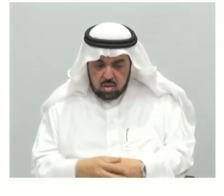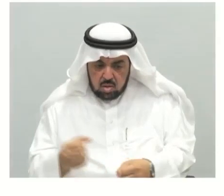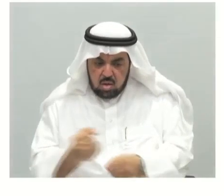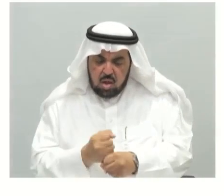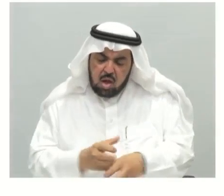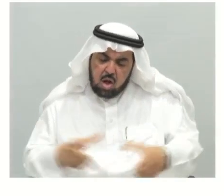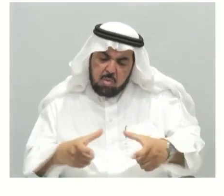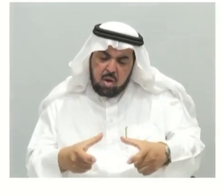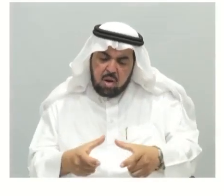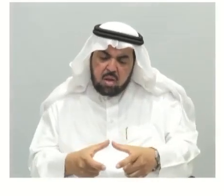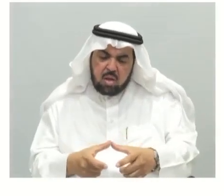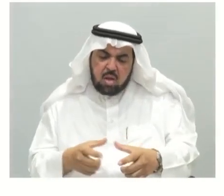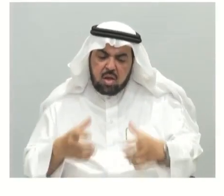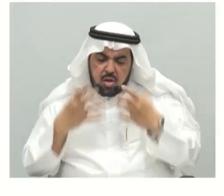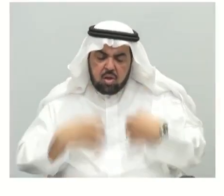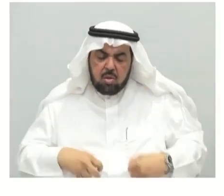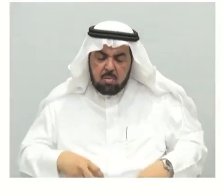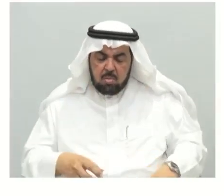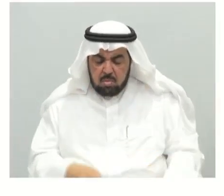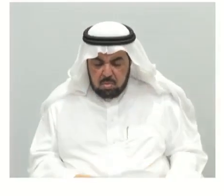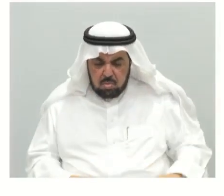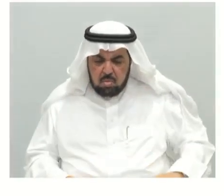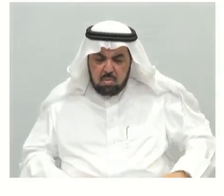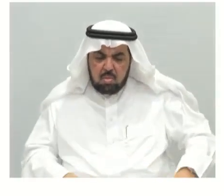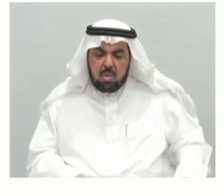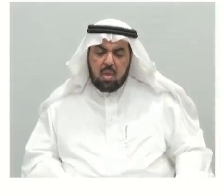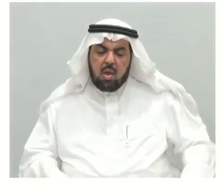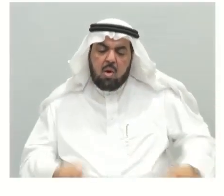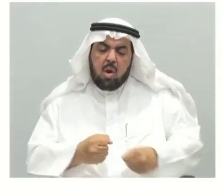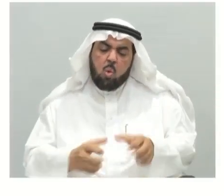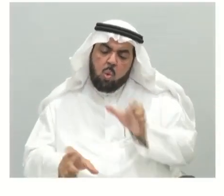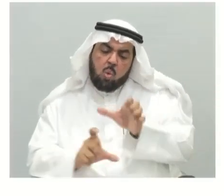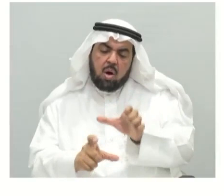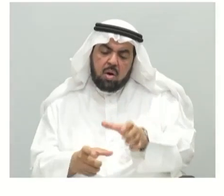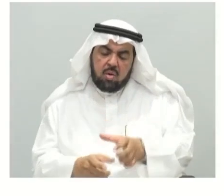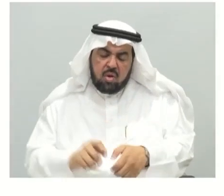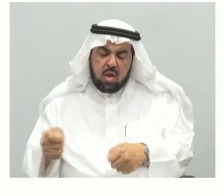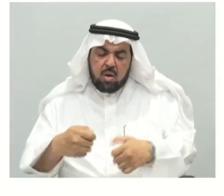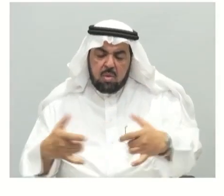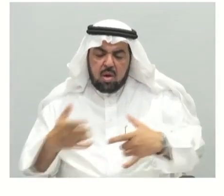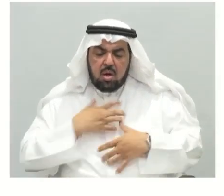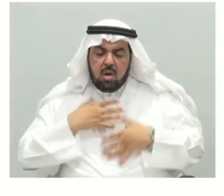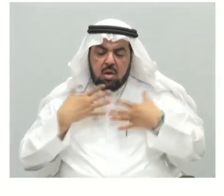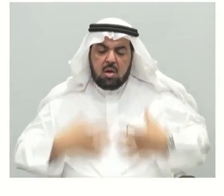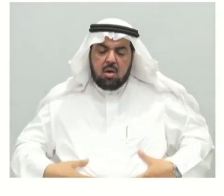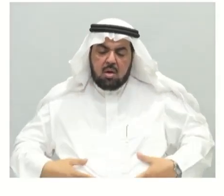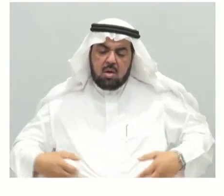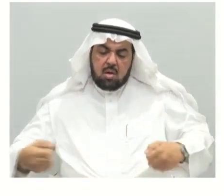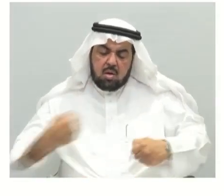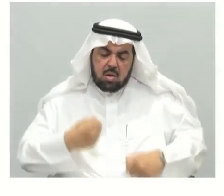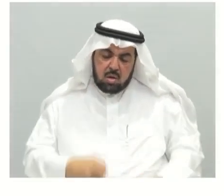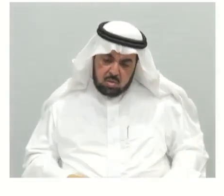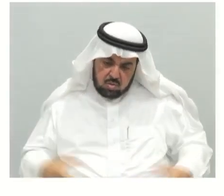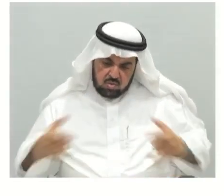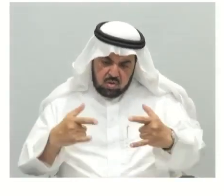يحمل المفصليات له دور في الحمايه حمايه الجسم مثل الدروع الواقيه التي يستخدم مها الانسان كدروع